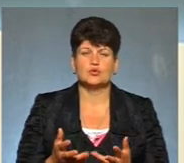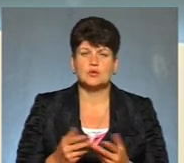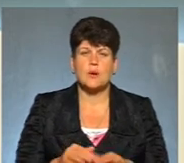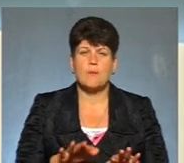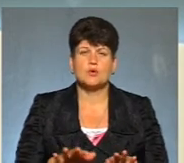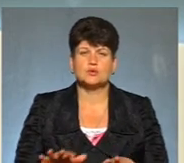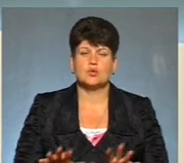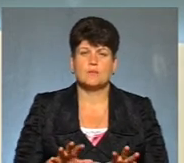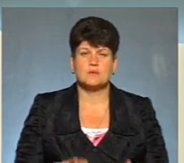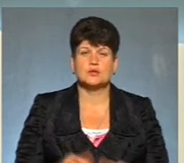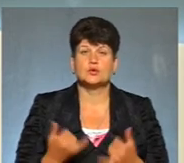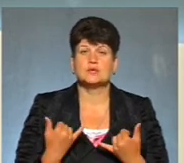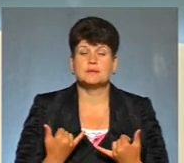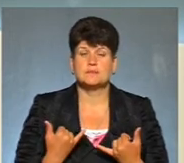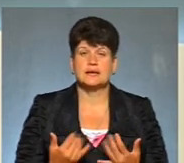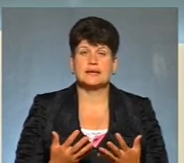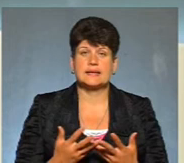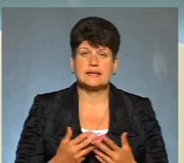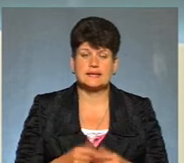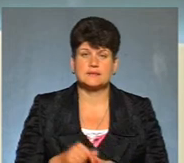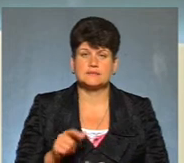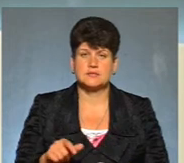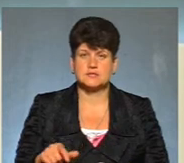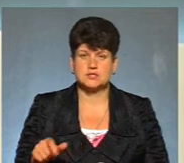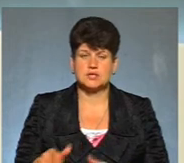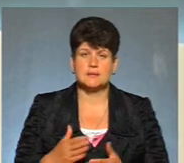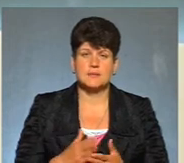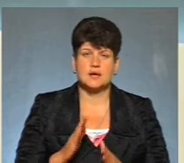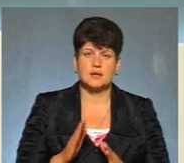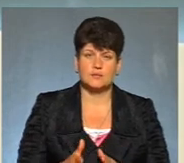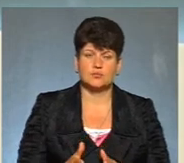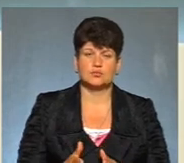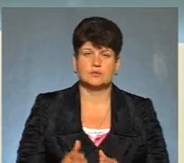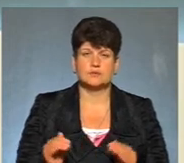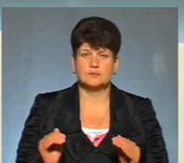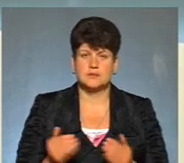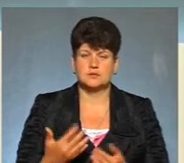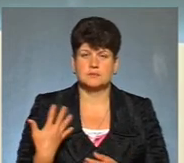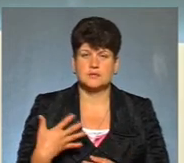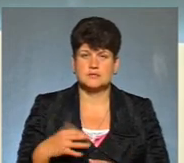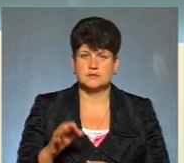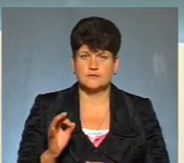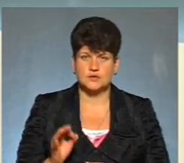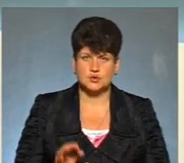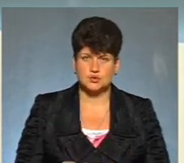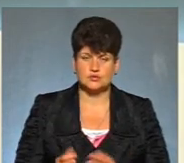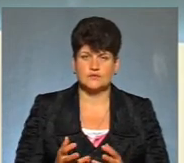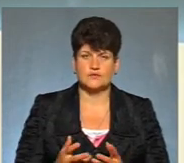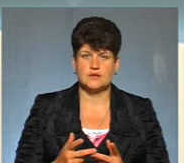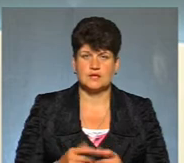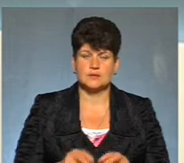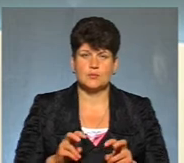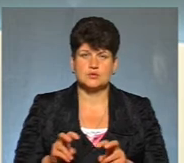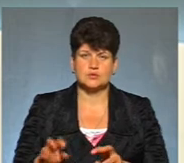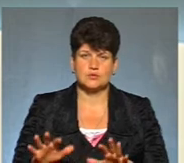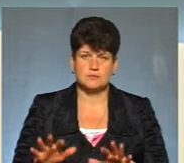місць, то тепер кількість пасажирів має бути не більшою за 50% від кількості